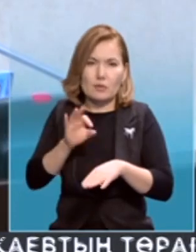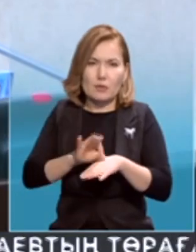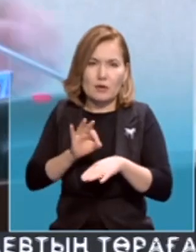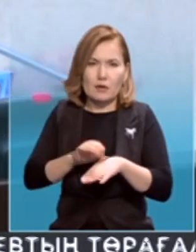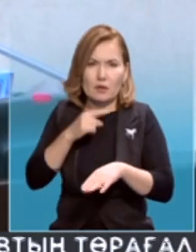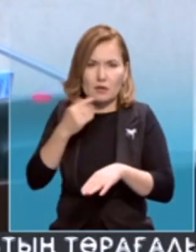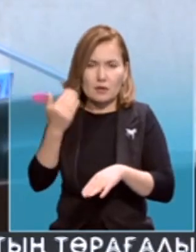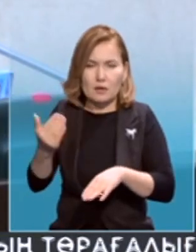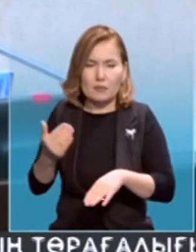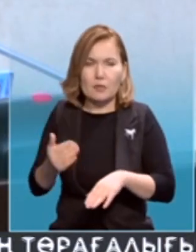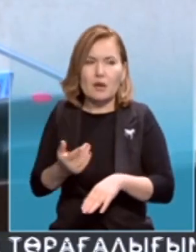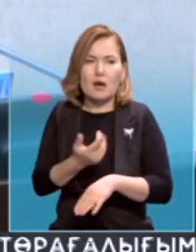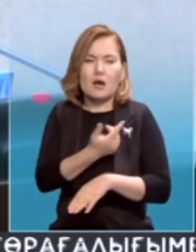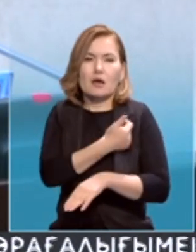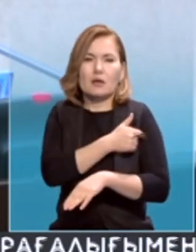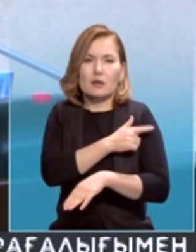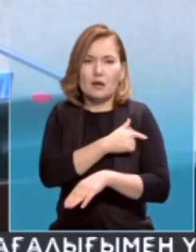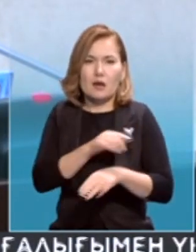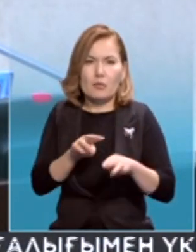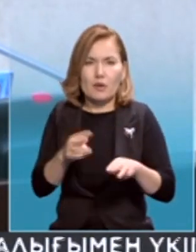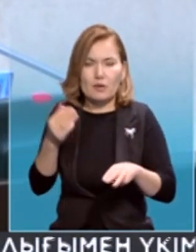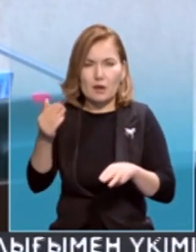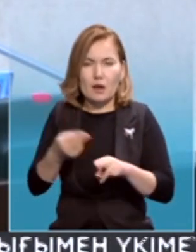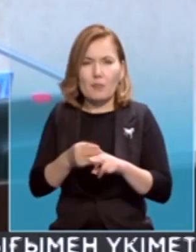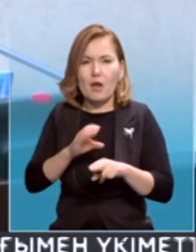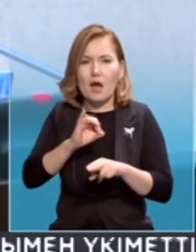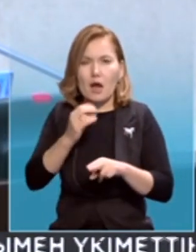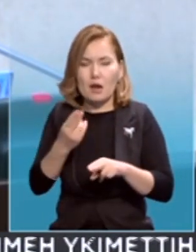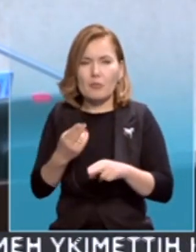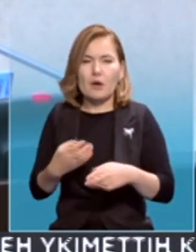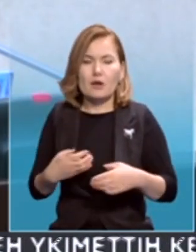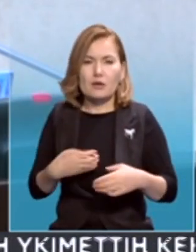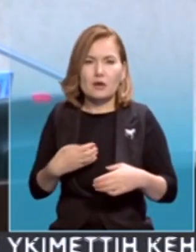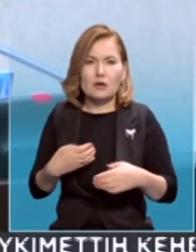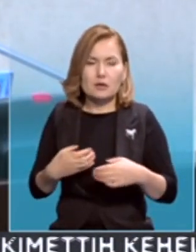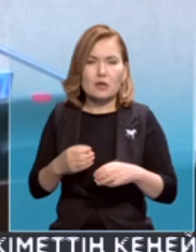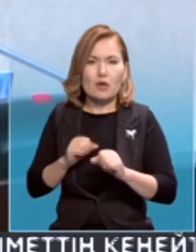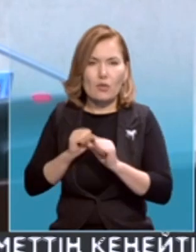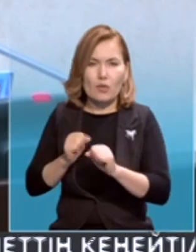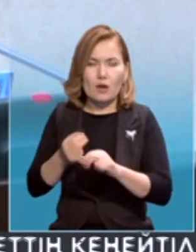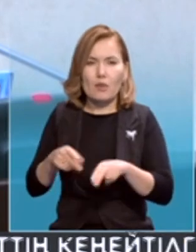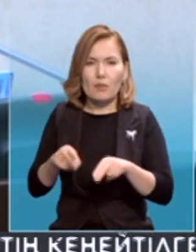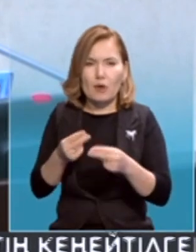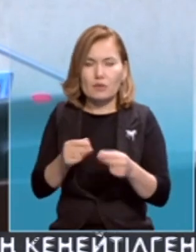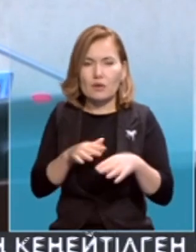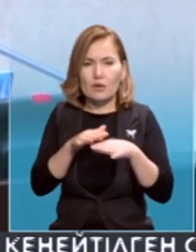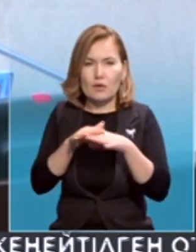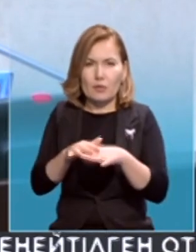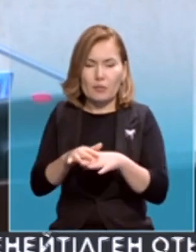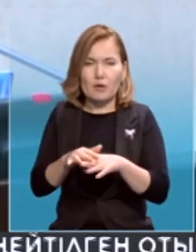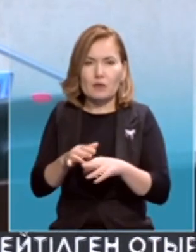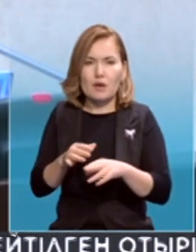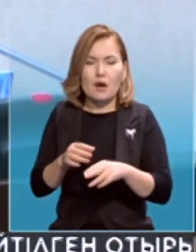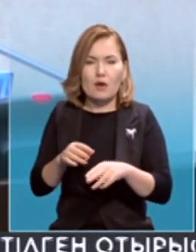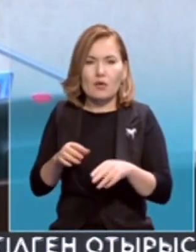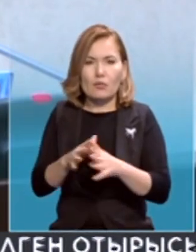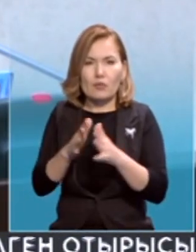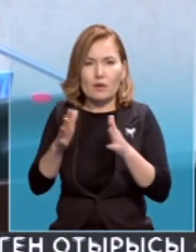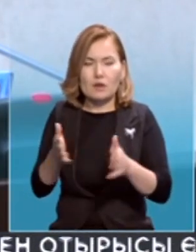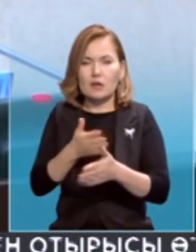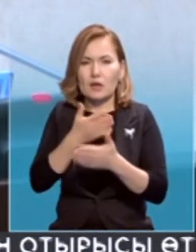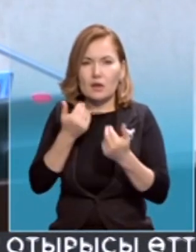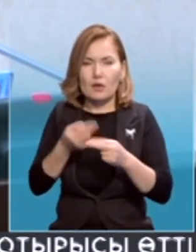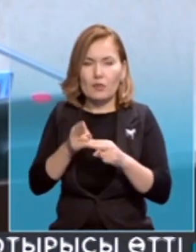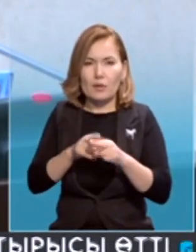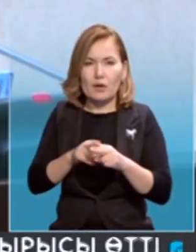орай, Денсаулық сақтау министрлігінде әлеуметтік медициналық сақтау қорында да осы уақытқа дейін бұл қаражаттың ұлғаюына қол жеткізген жоқ. Соның